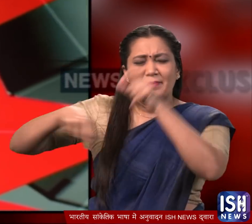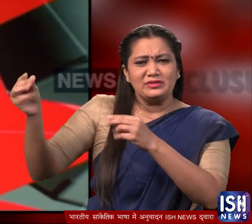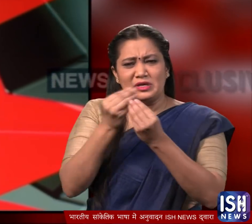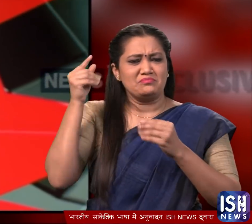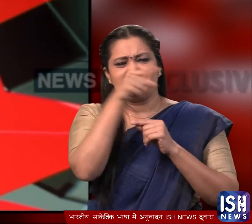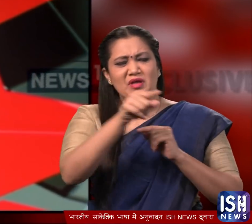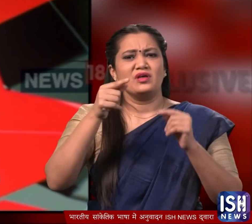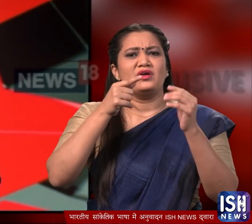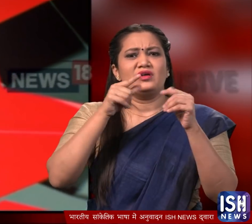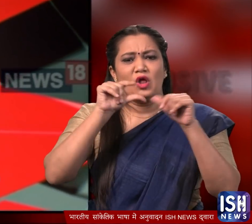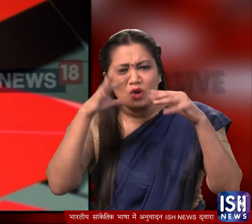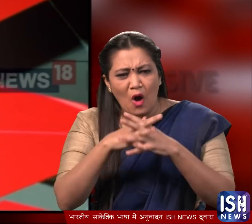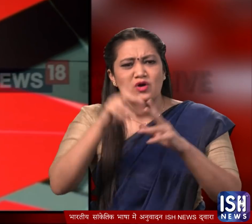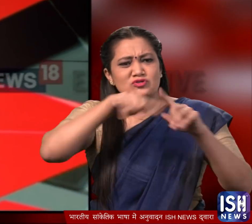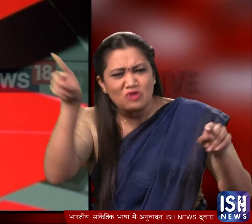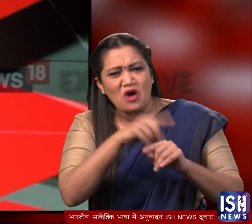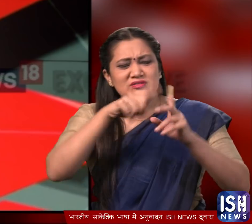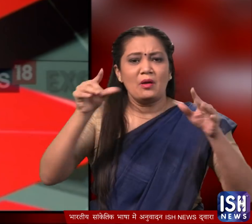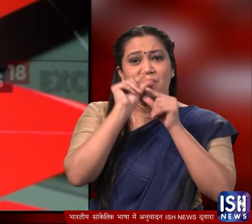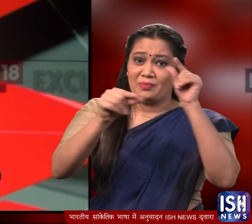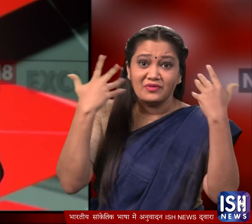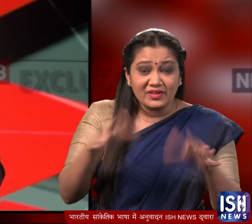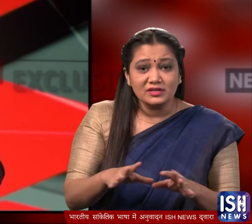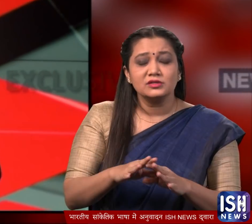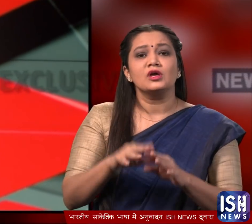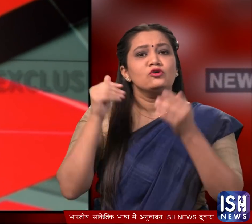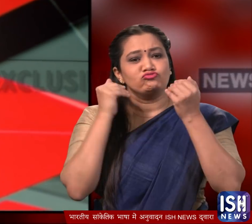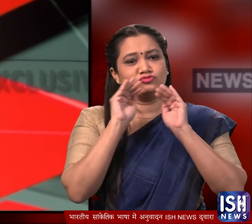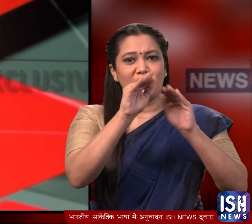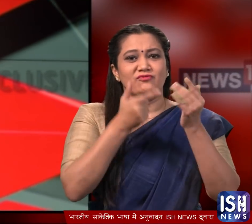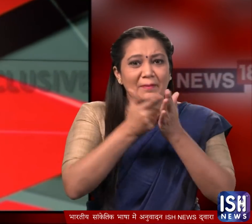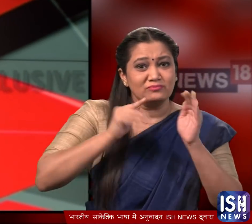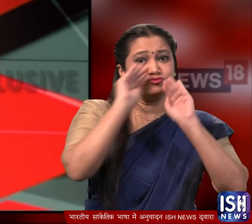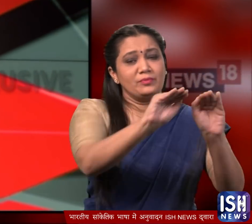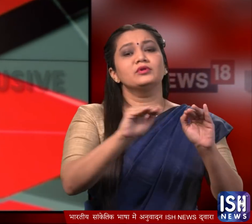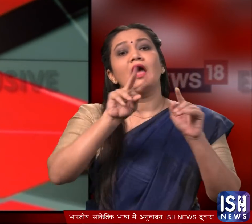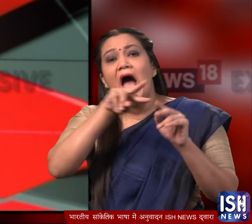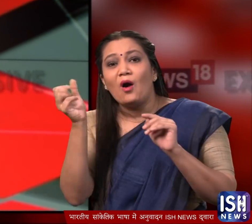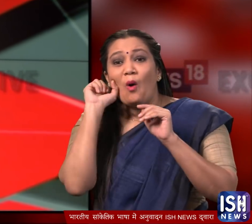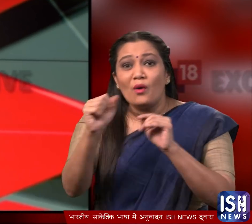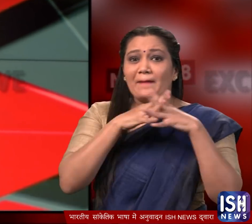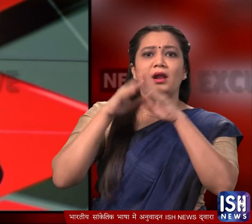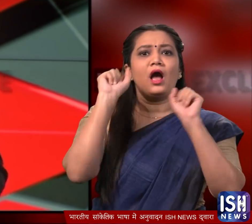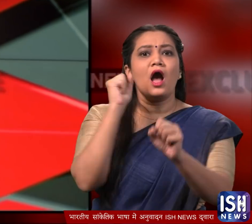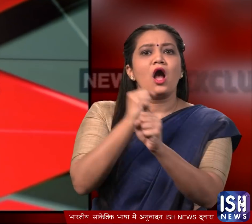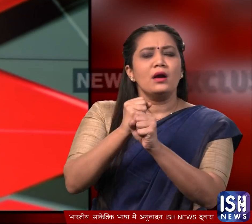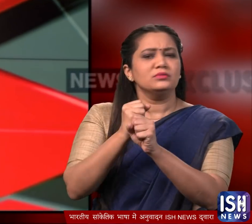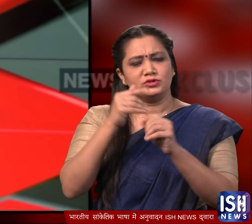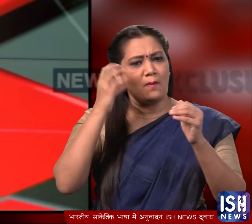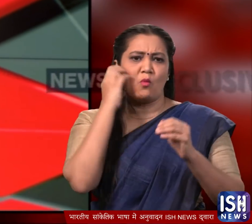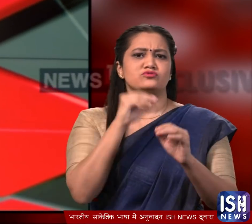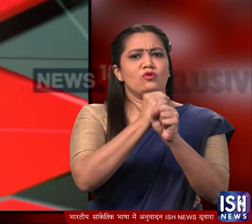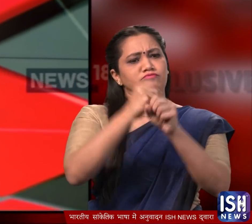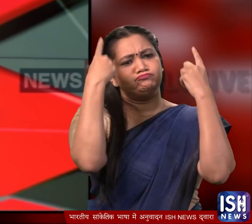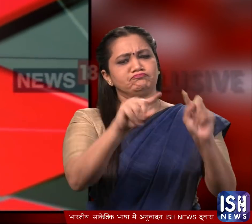कुछ लोग केंद्र सरकार के तीनों कृषि कानूनों का विरोध कर रहे हैं और किसानों का समर्थन कर रहे हैं, वहीं दूसरी तरफ उनकी सरकार खुलकर मोदी सरकार